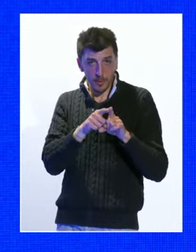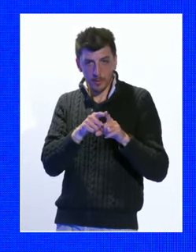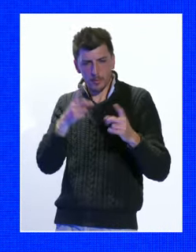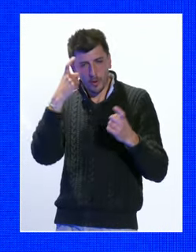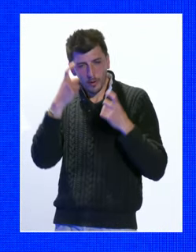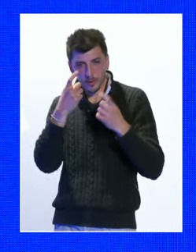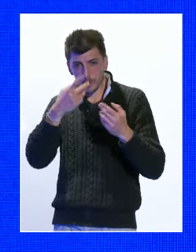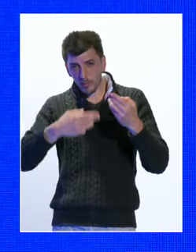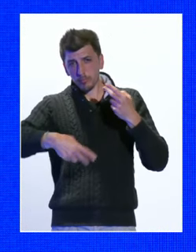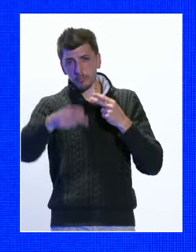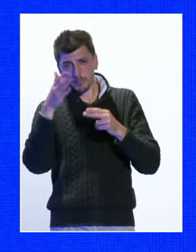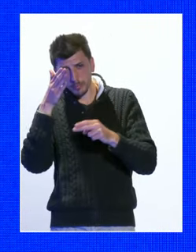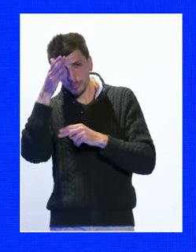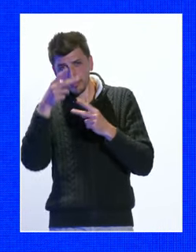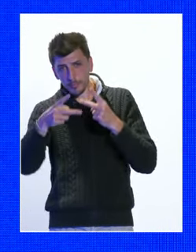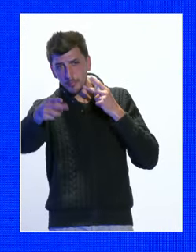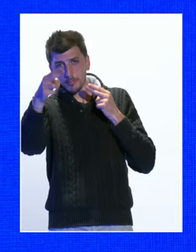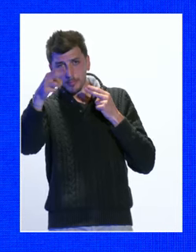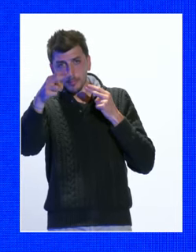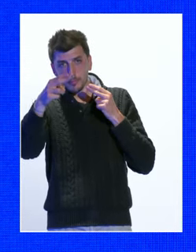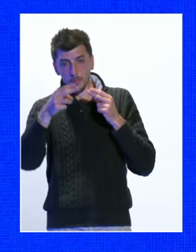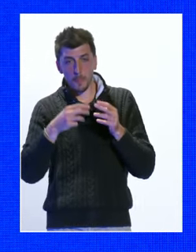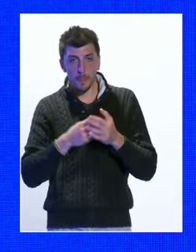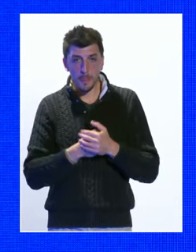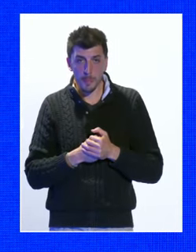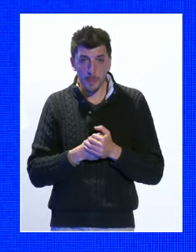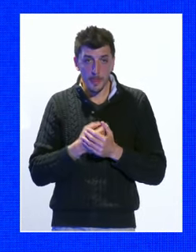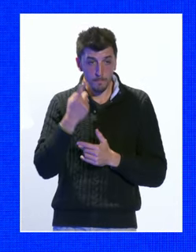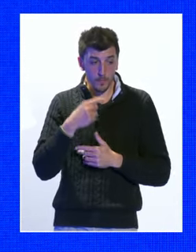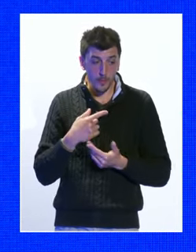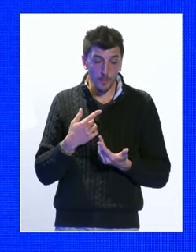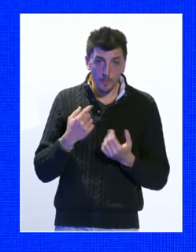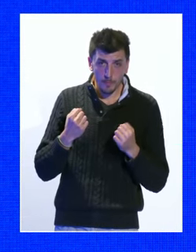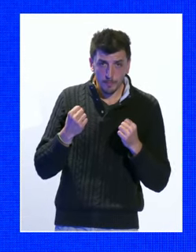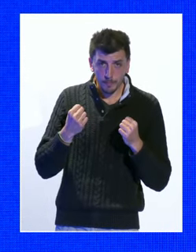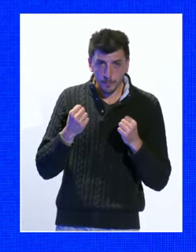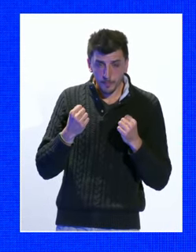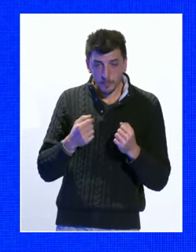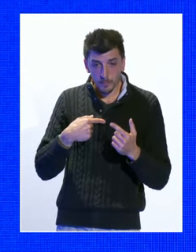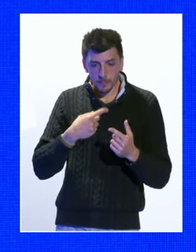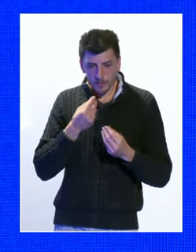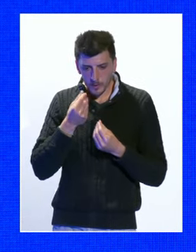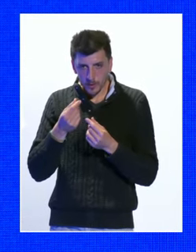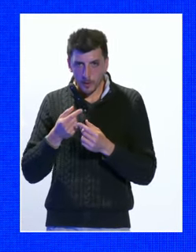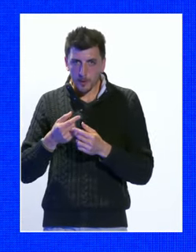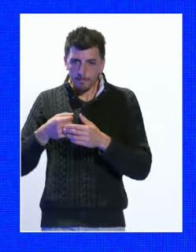pour moi, qui ai beaucoup insisté pour que renaisse un commissariat au plan,